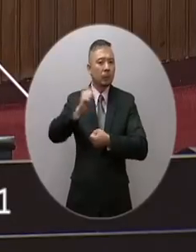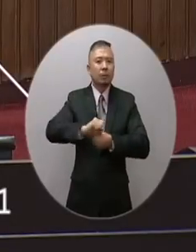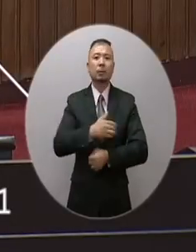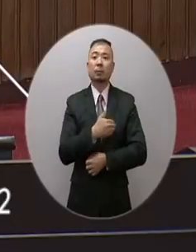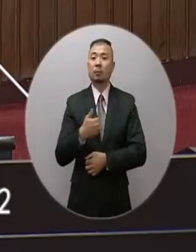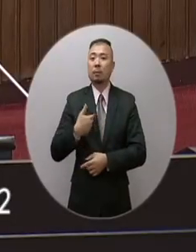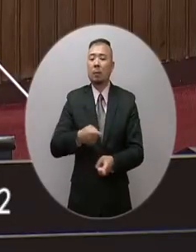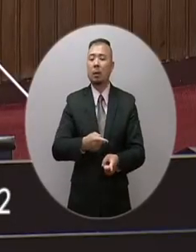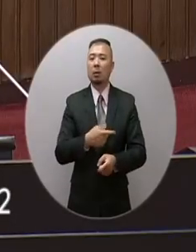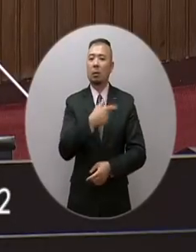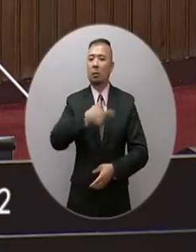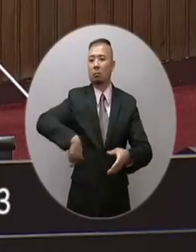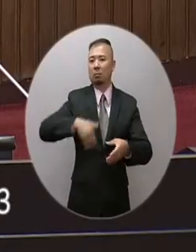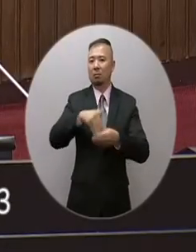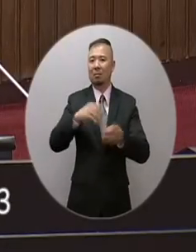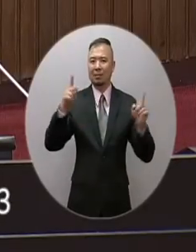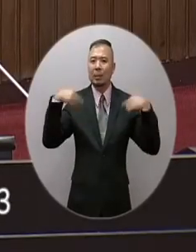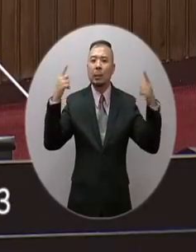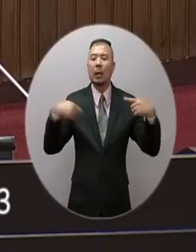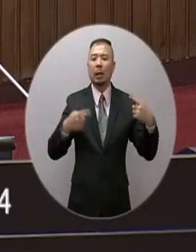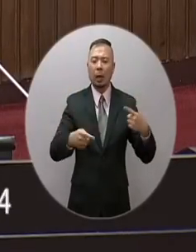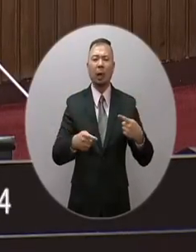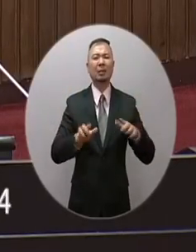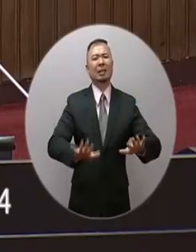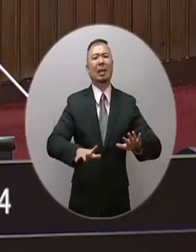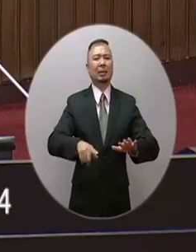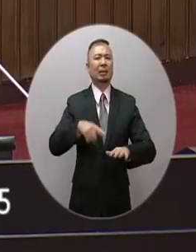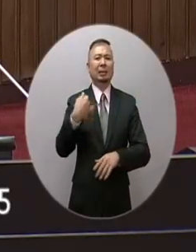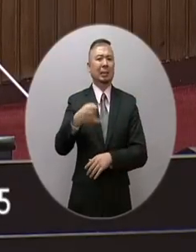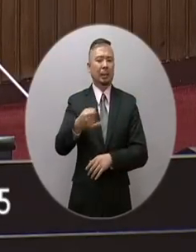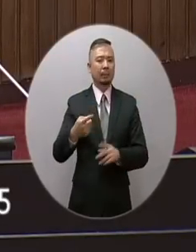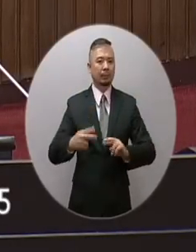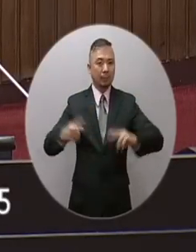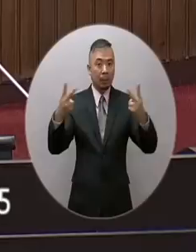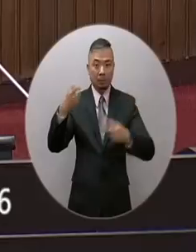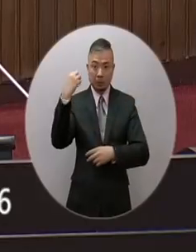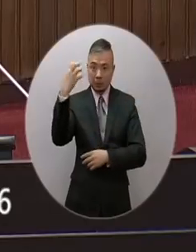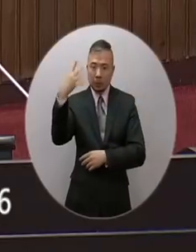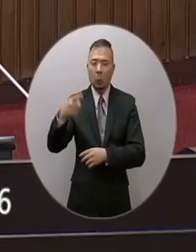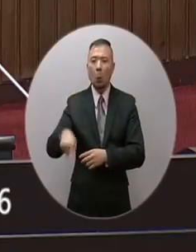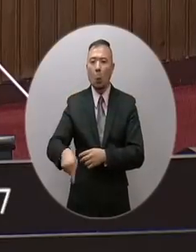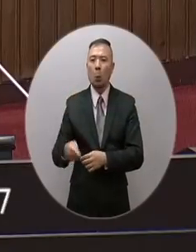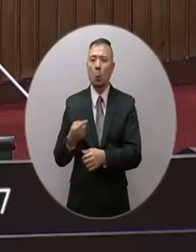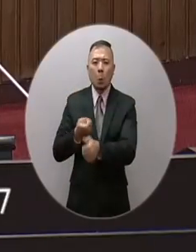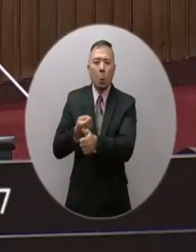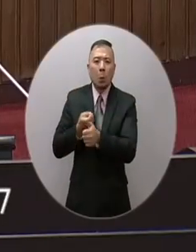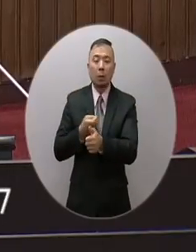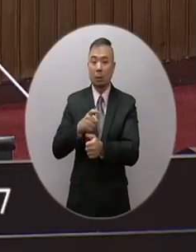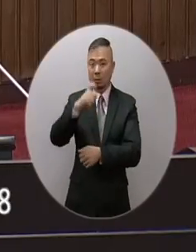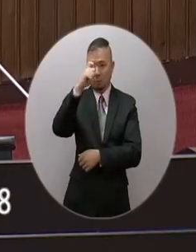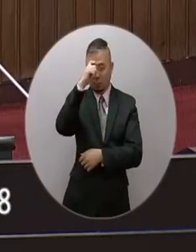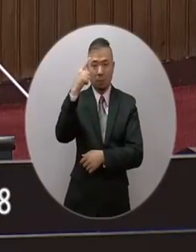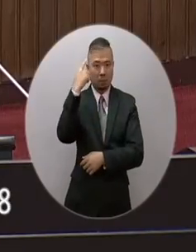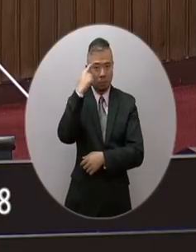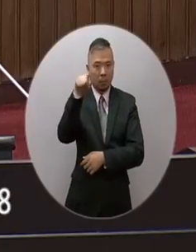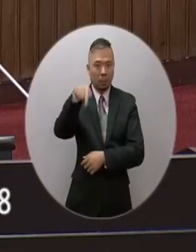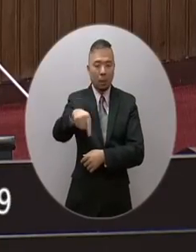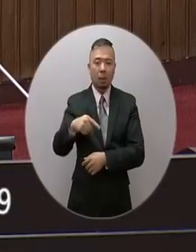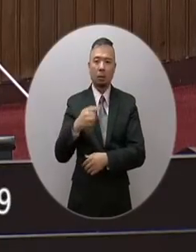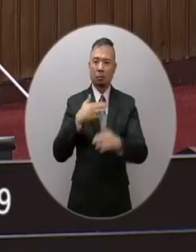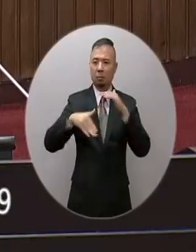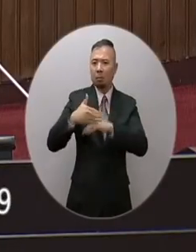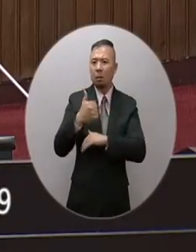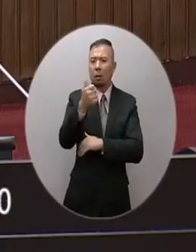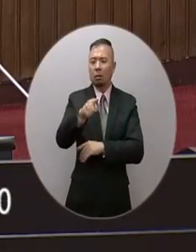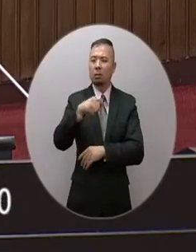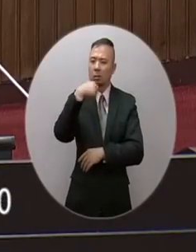以改变为主题，挑战现状，赢得选举。为了赢得明天，台湾也更应